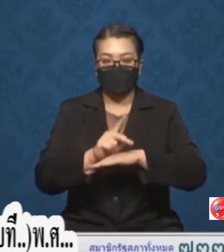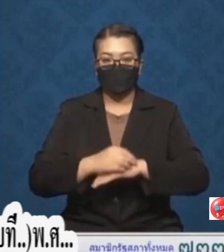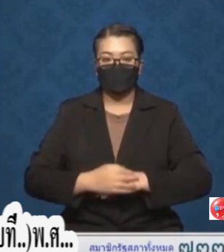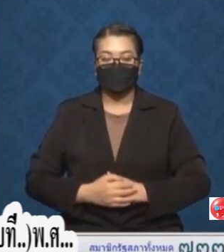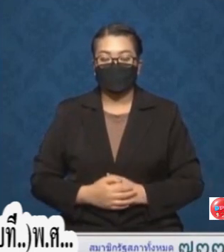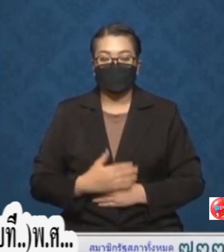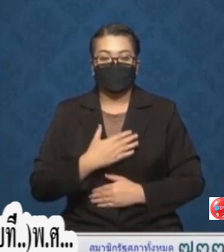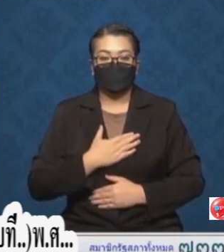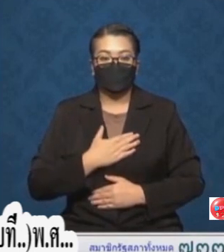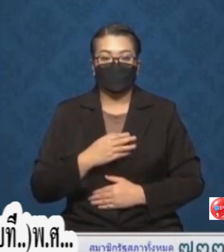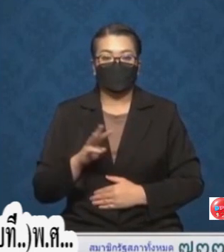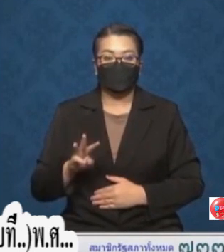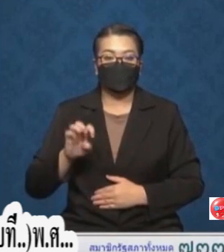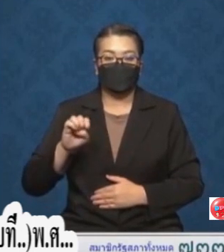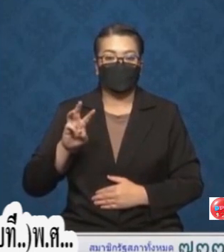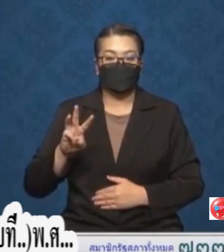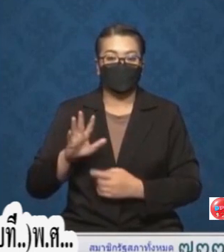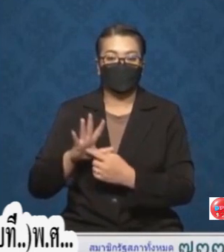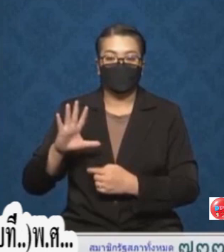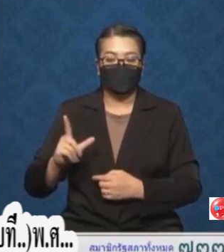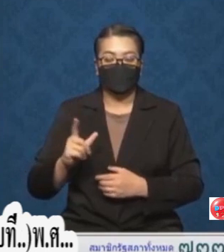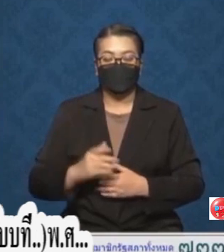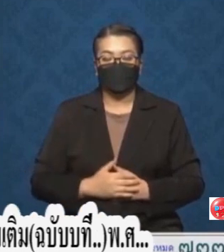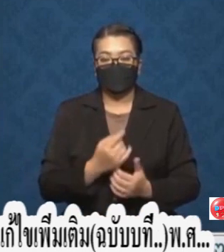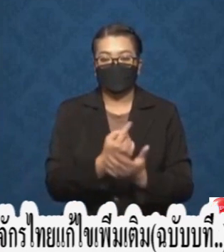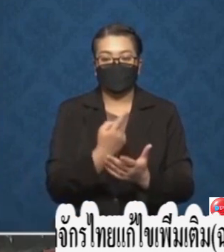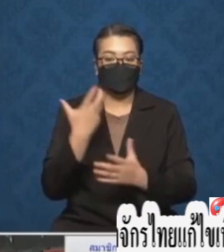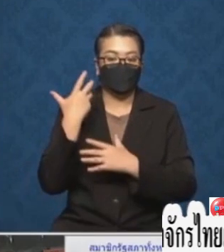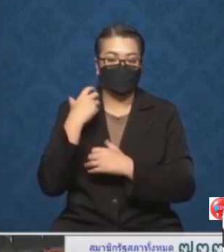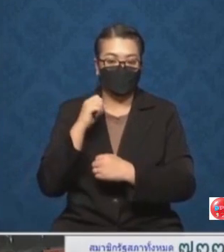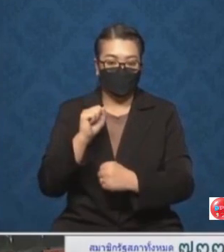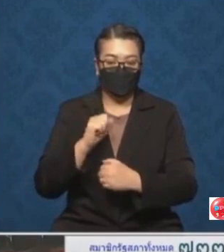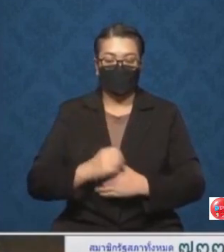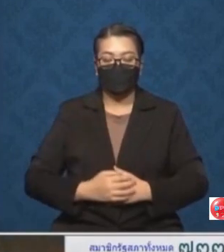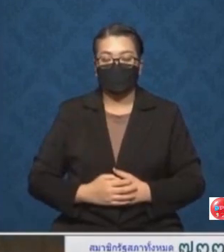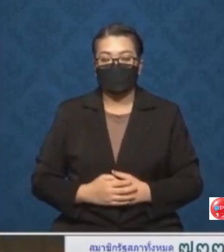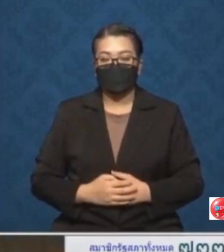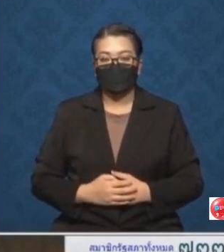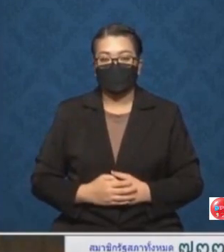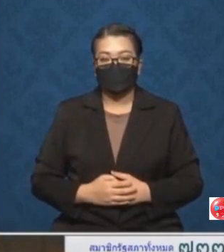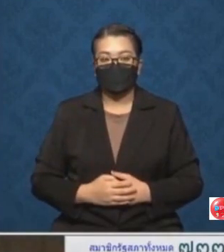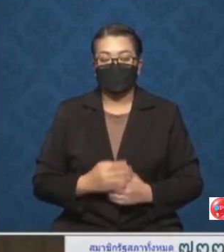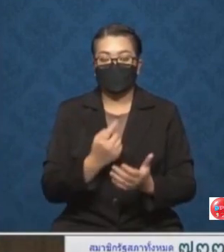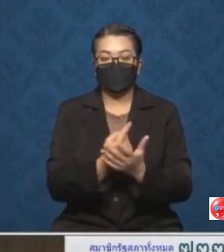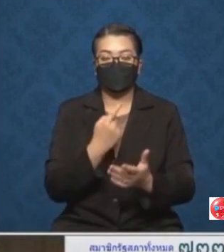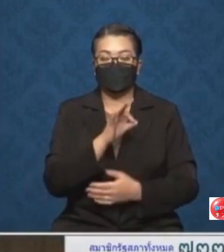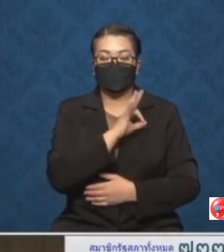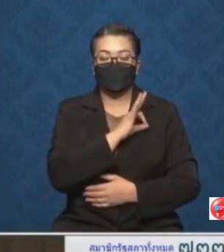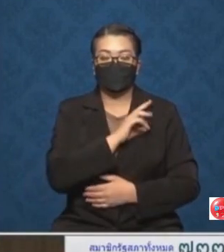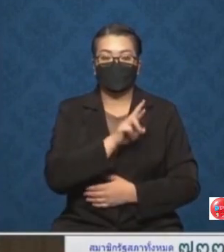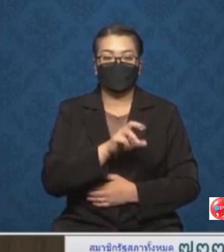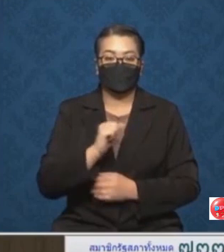ครับกับผมนายวิวัฒนินวัชรมณีสมาชิกสภาผู้แทนราษฎรพรรคประชาธิปัตย์ในฐานะสมาชิกวุฒิส